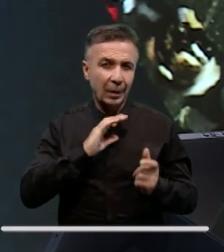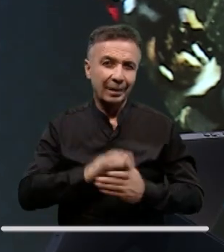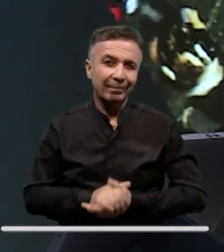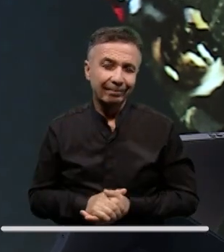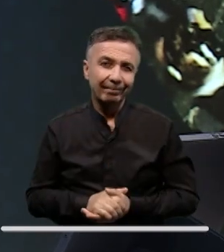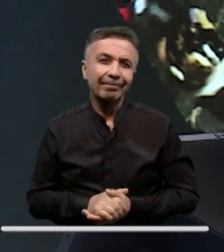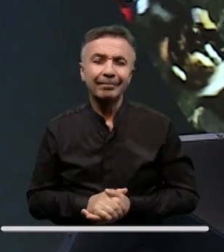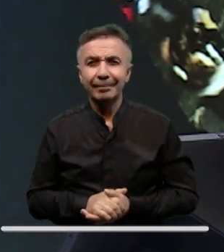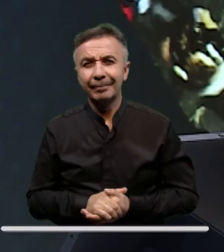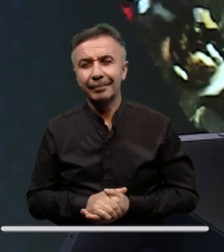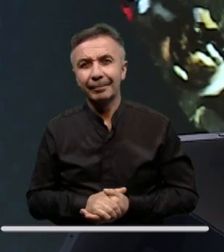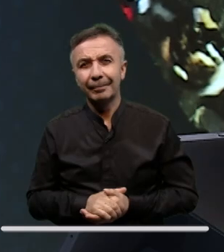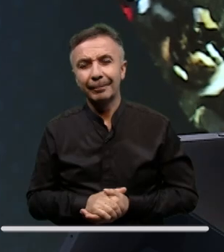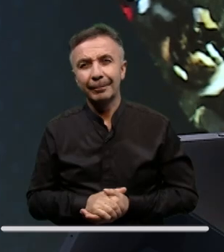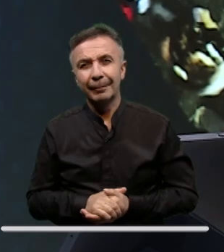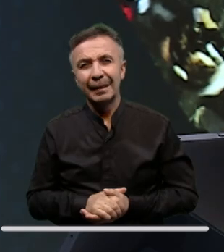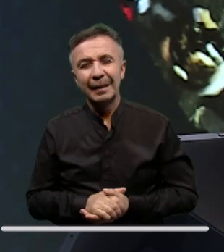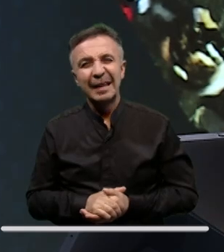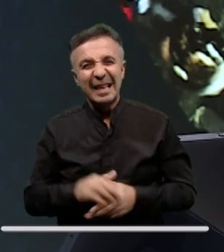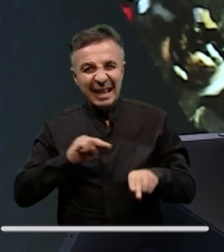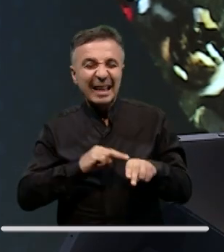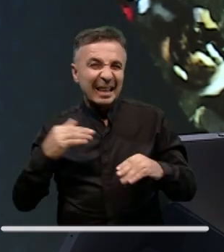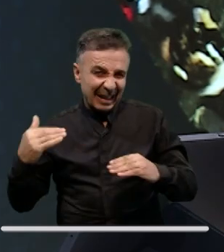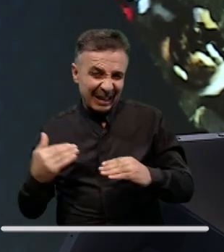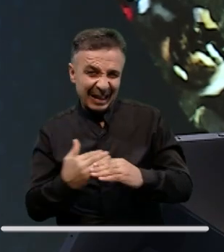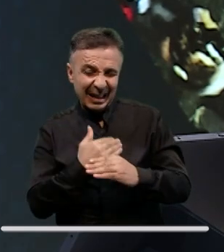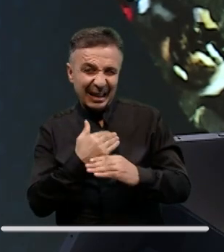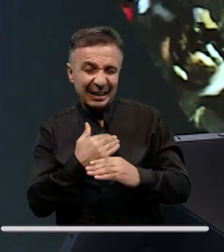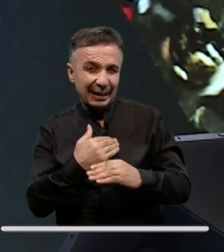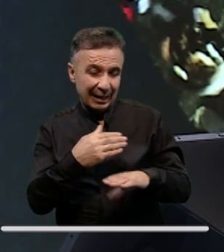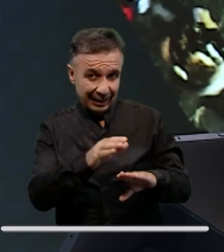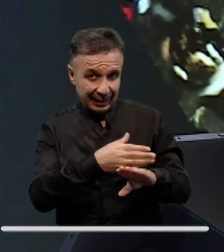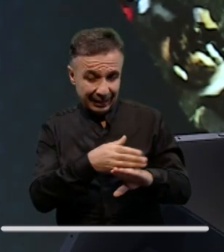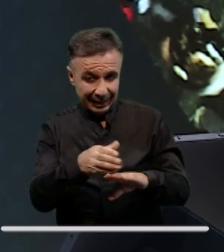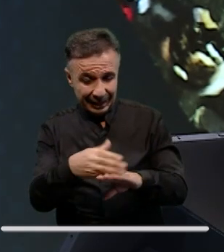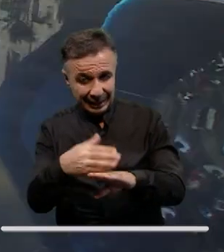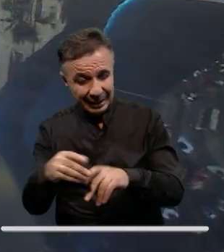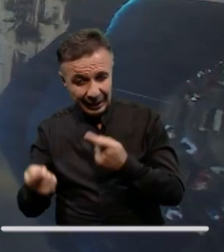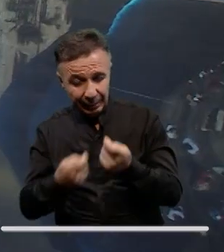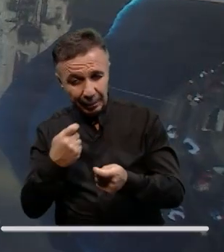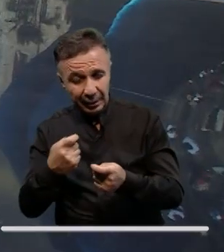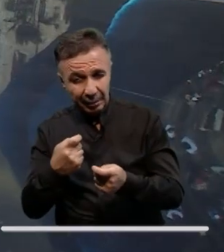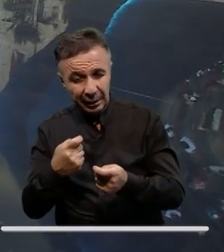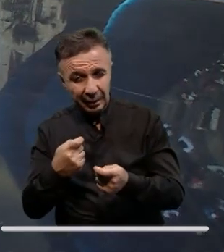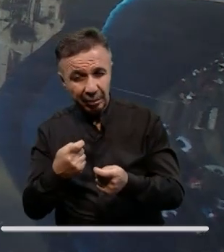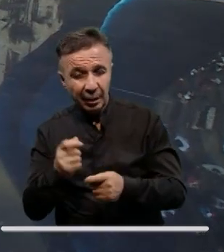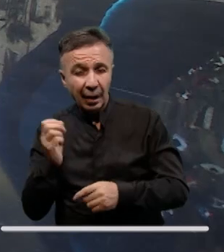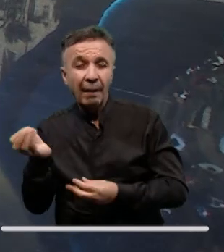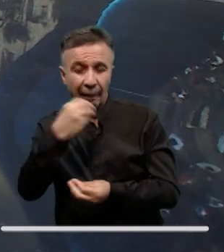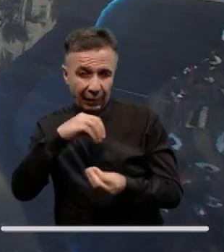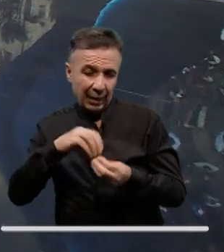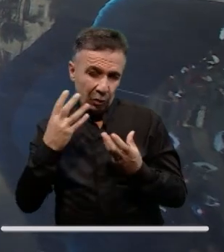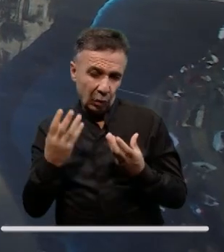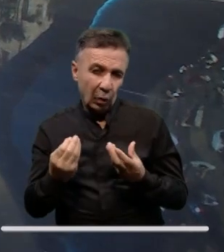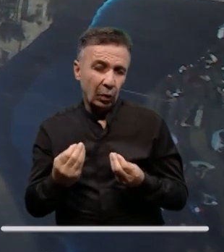buun Eee kartıyla taksitli alışveriş yaptığımızda vade farkı koyuyor mesela 50 liralık bir ürün aldığımızda